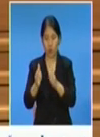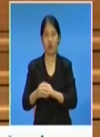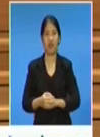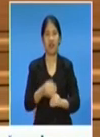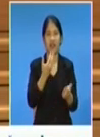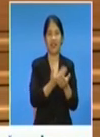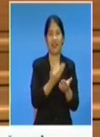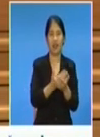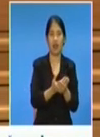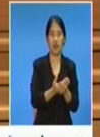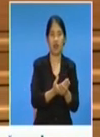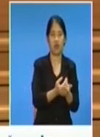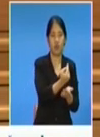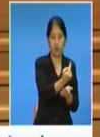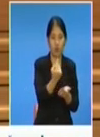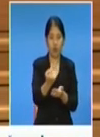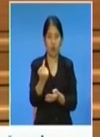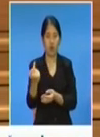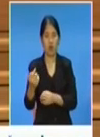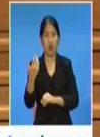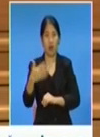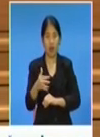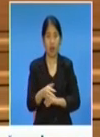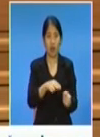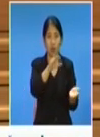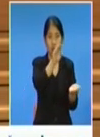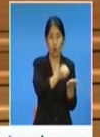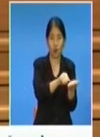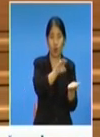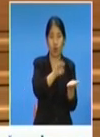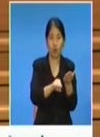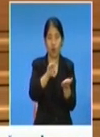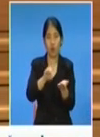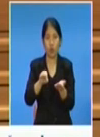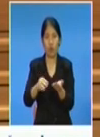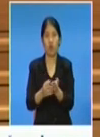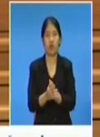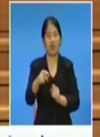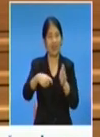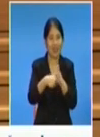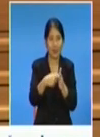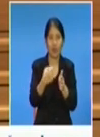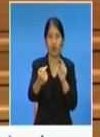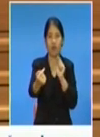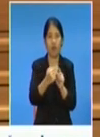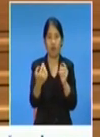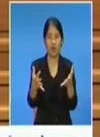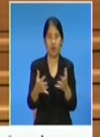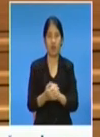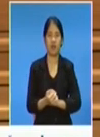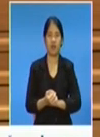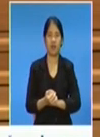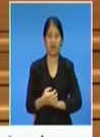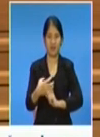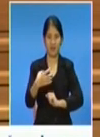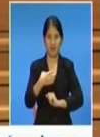บเพียงครั้งเดียวและเสนอลดราคาเป็นจำนวนเงินที่ไม่สมเหตุสมผลกรณีนี้ให้คณะกร